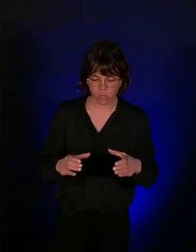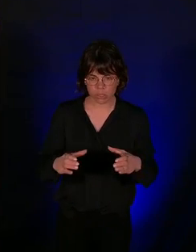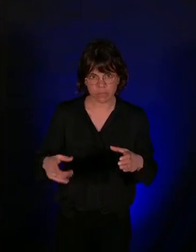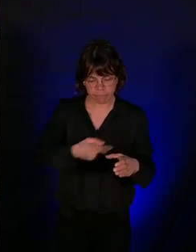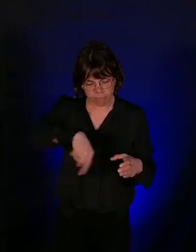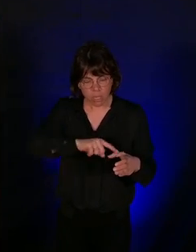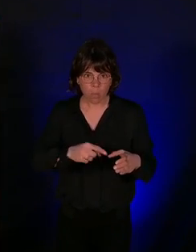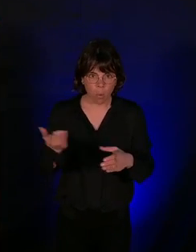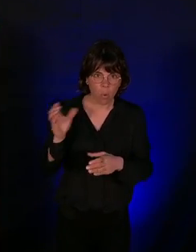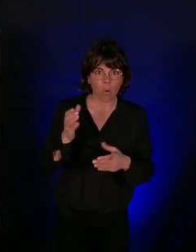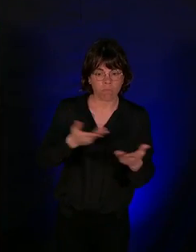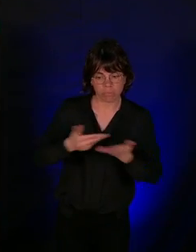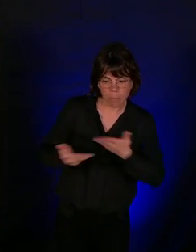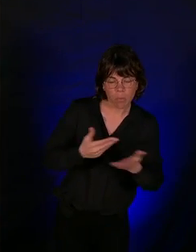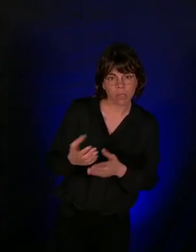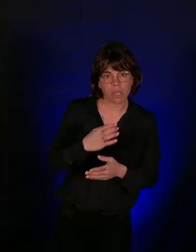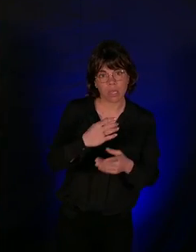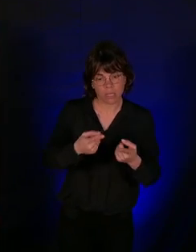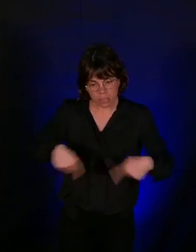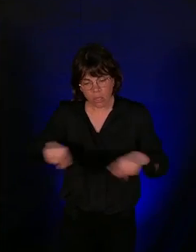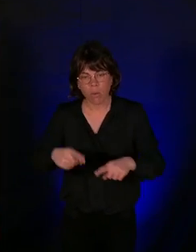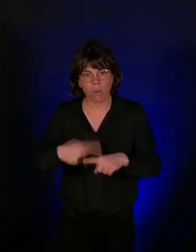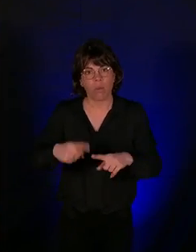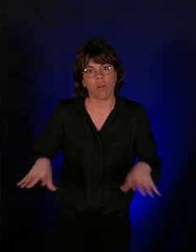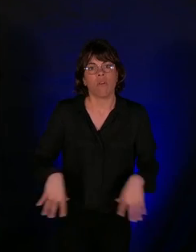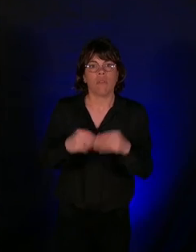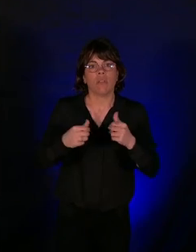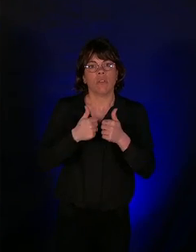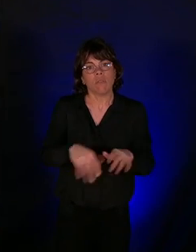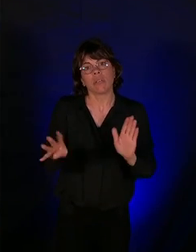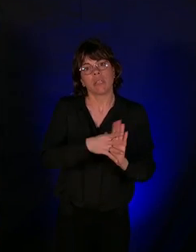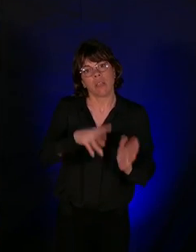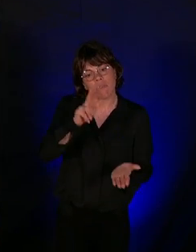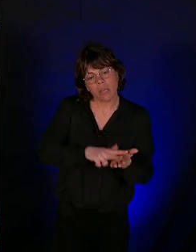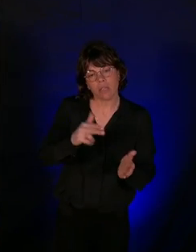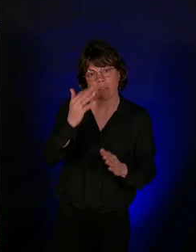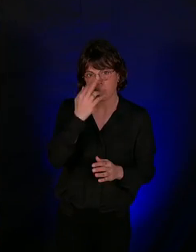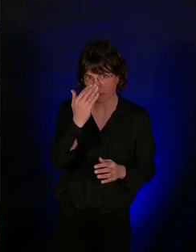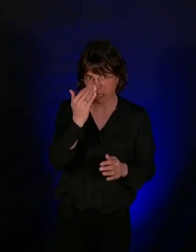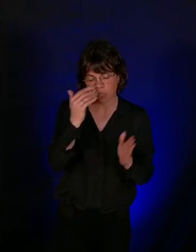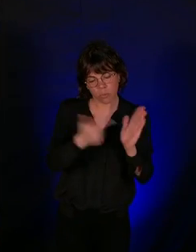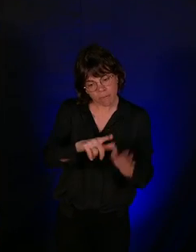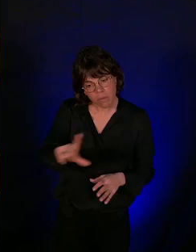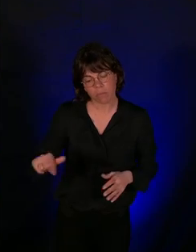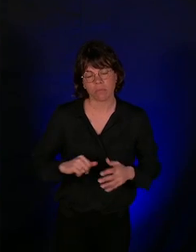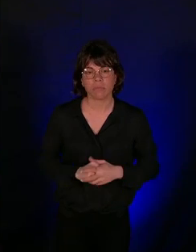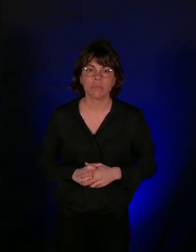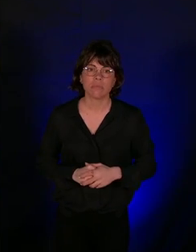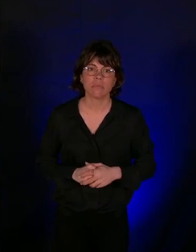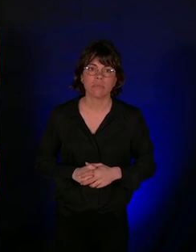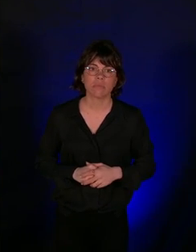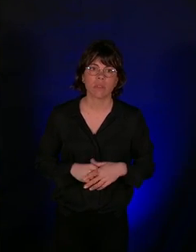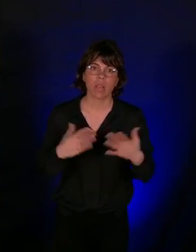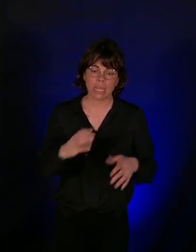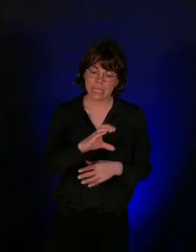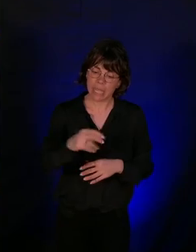prérogativ de la CE confédérale et dans le respect des critères validés par le CCN de février 2022 lors